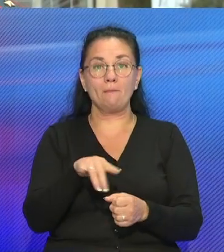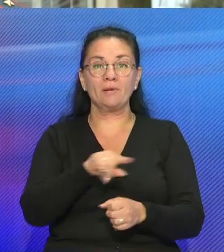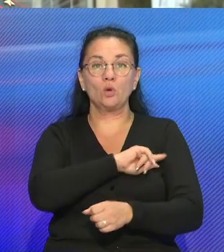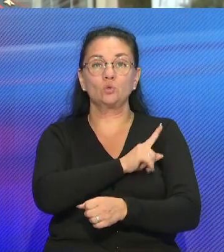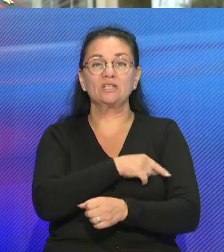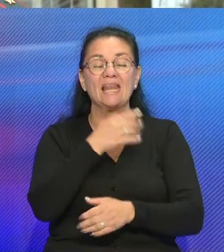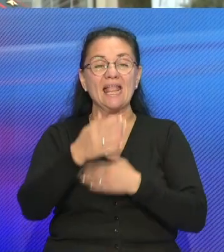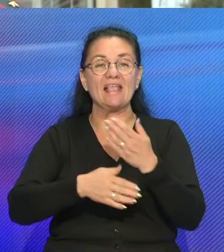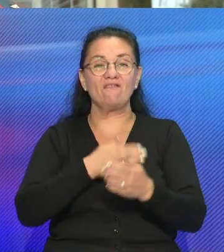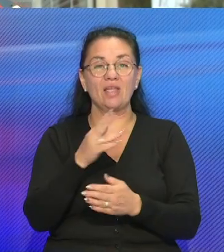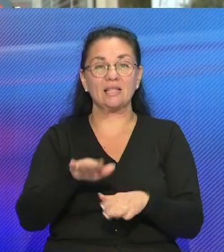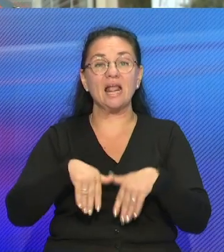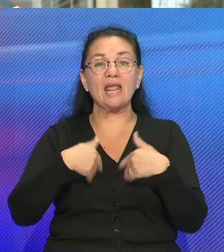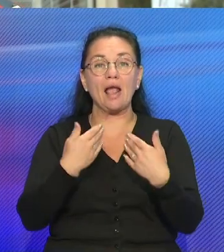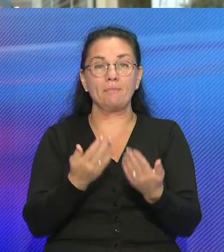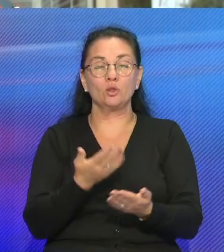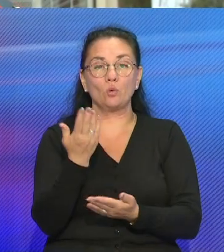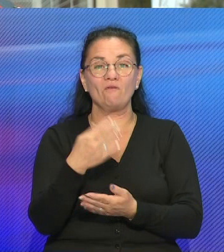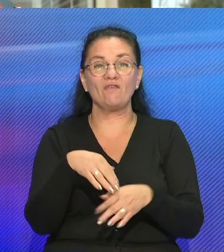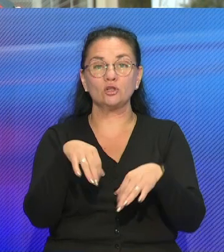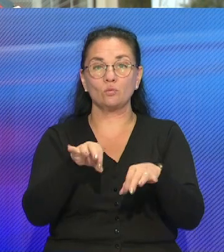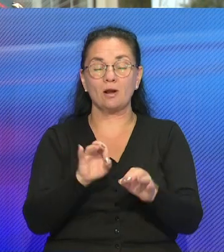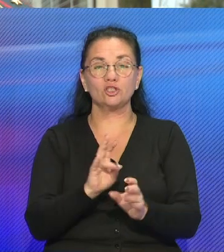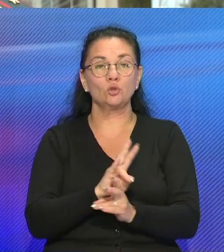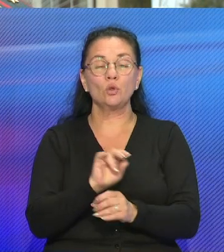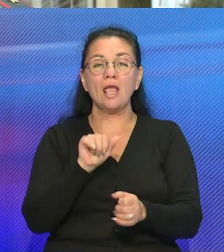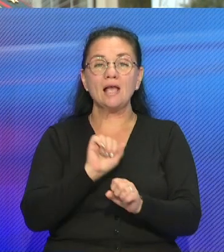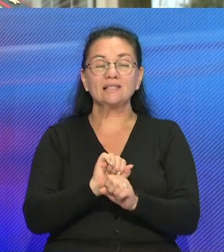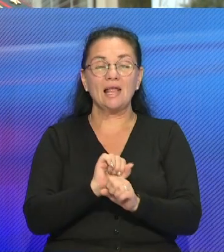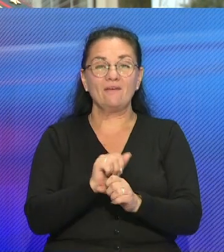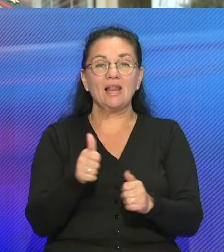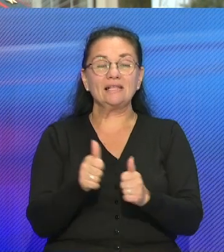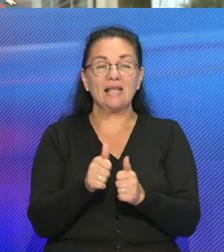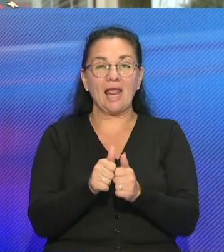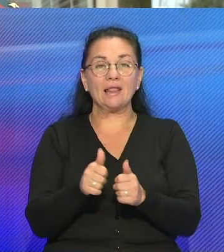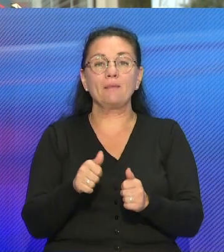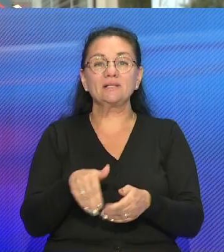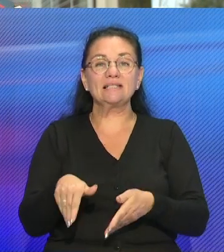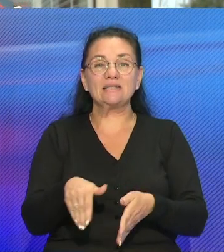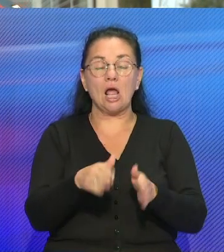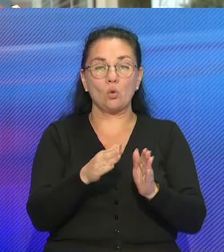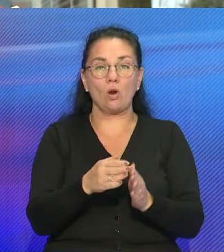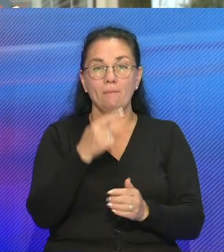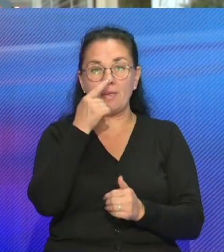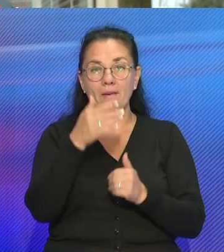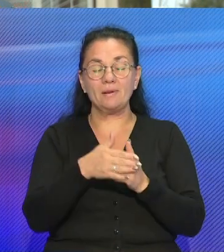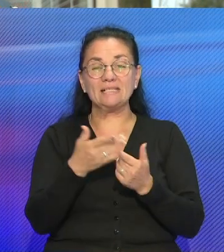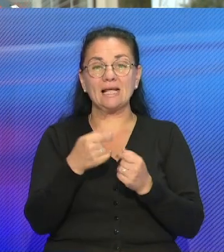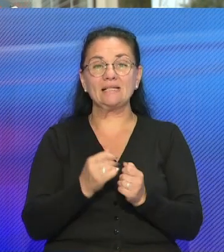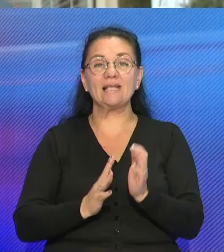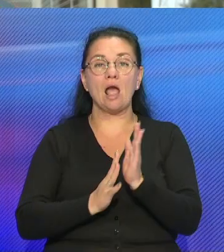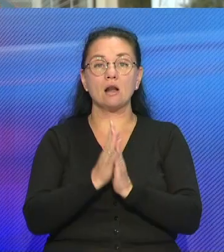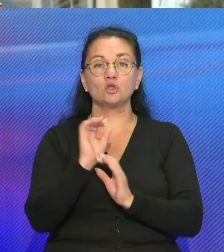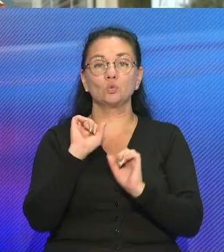мы рекомендуем транспорт свой не парковать вблизи дорог, вблизи, где растут деревья,